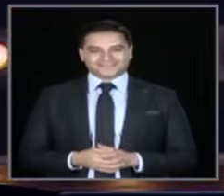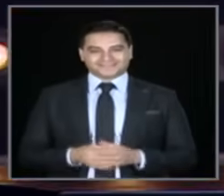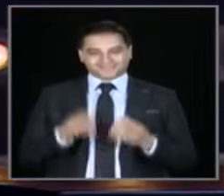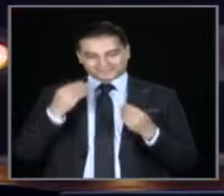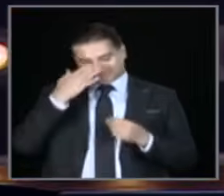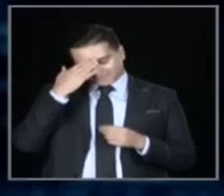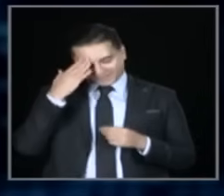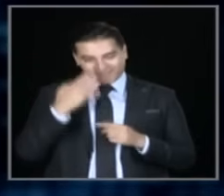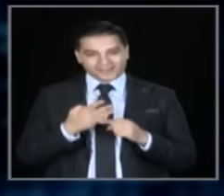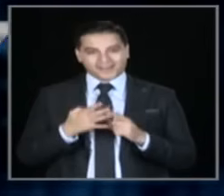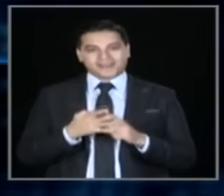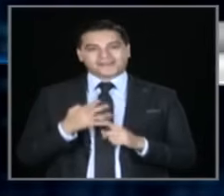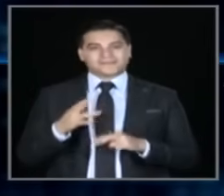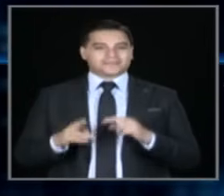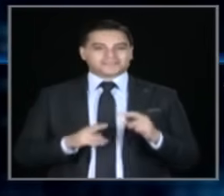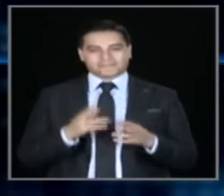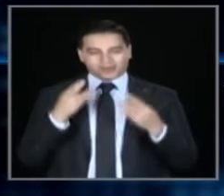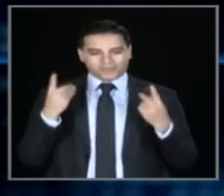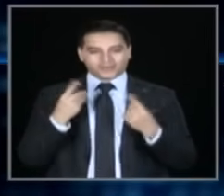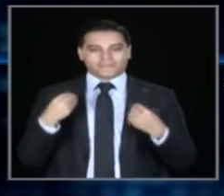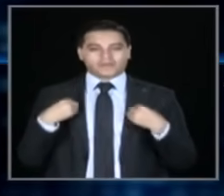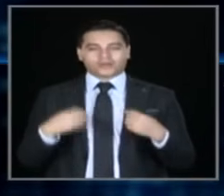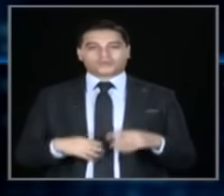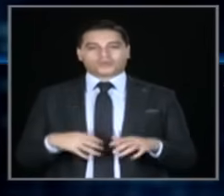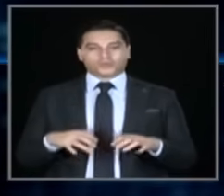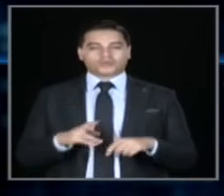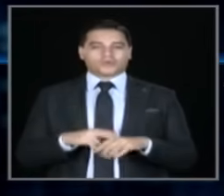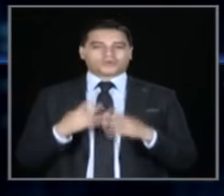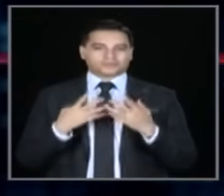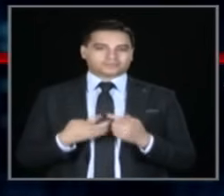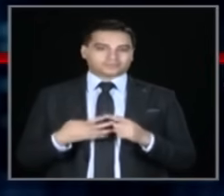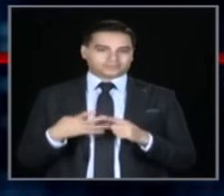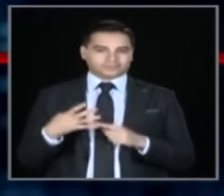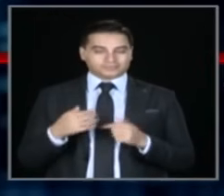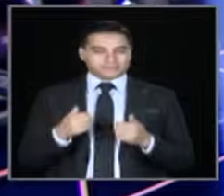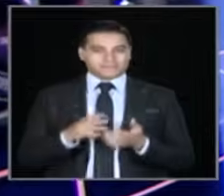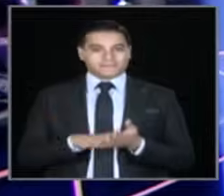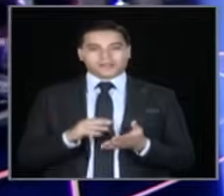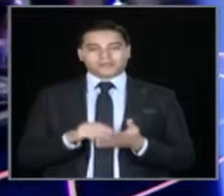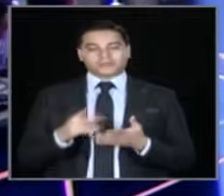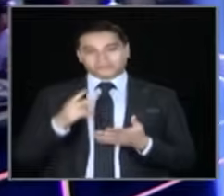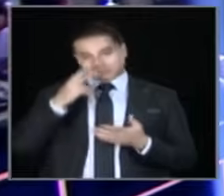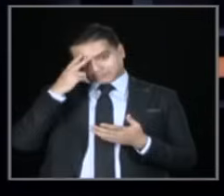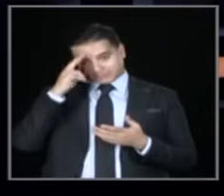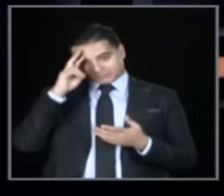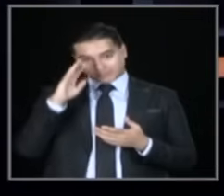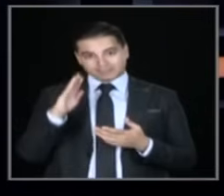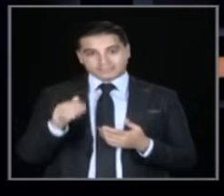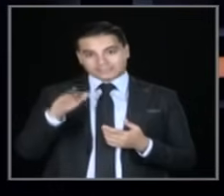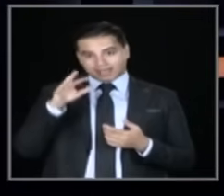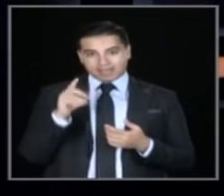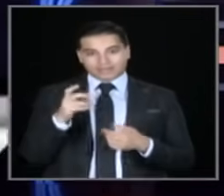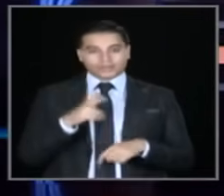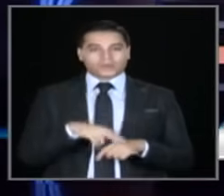فقره المعرفه، اربع اسئله، معلومات عامه، رياضه، تكنولوجيا، وقدرات ذهنيه. اول اثنين ساهر